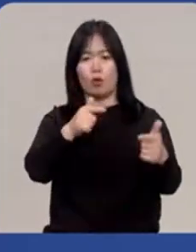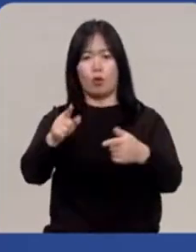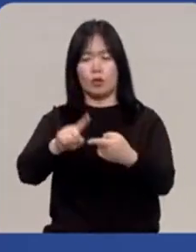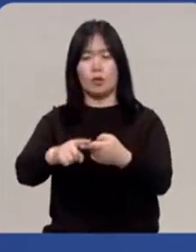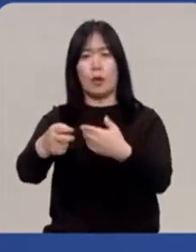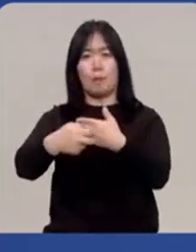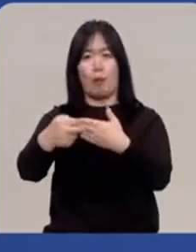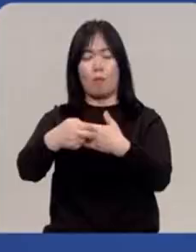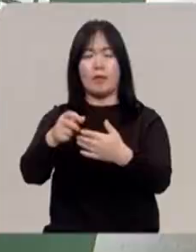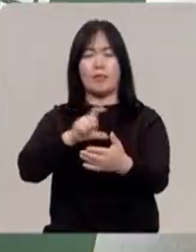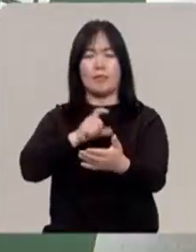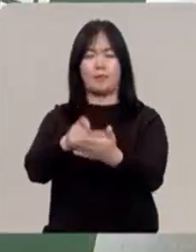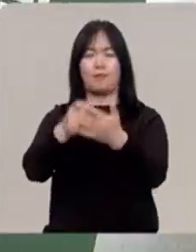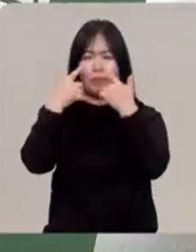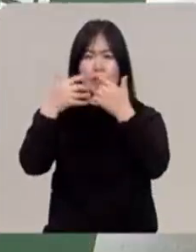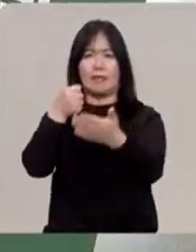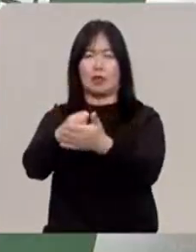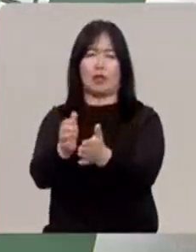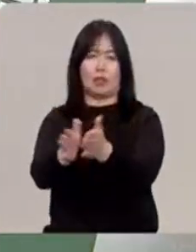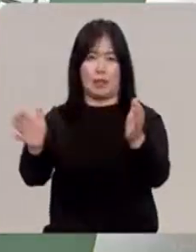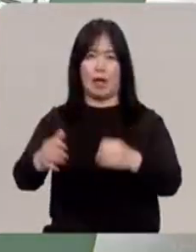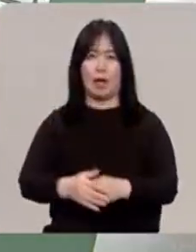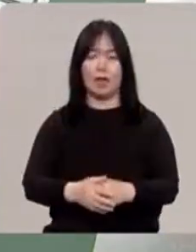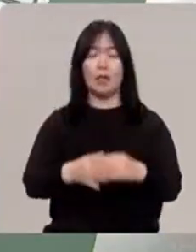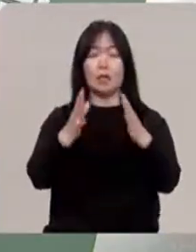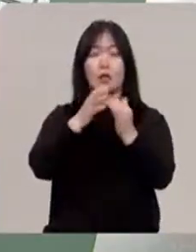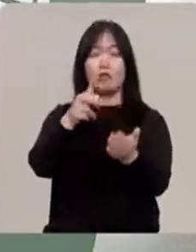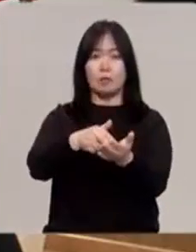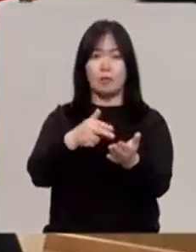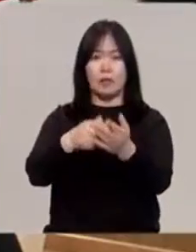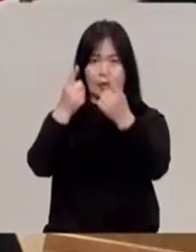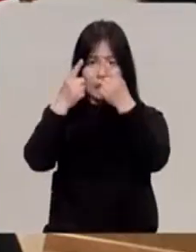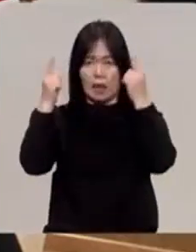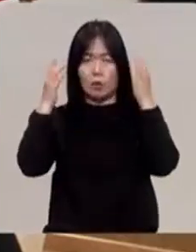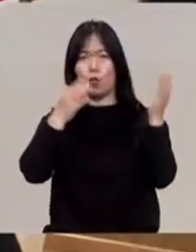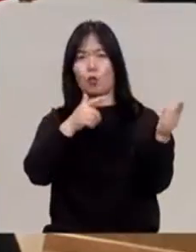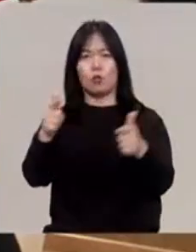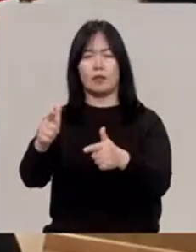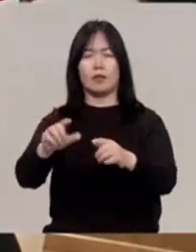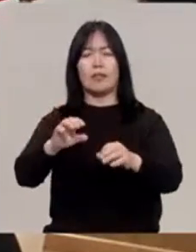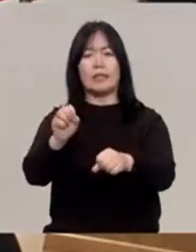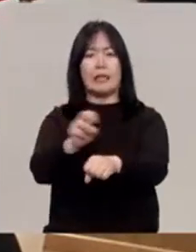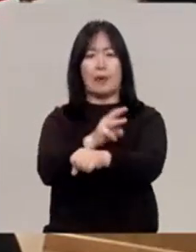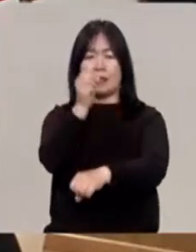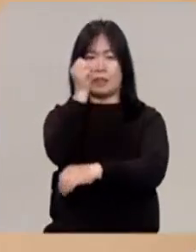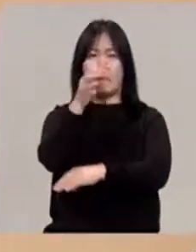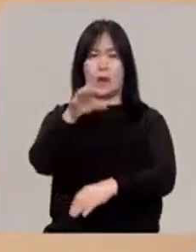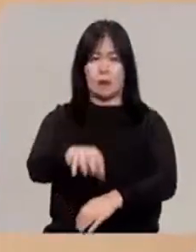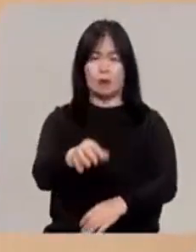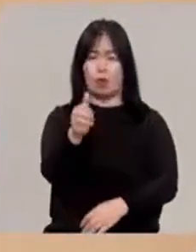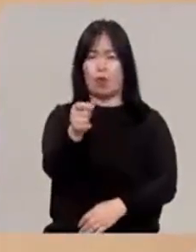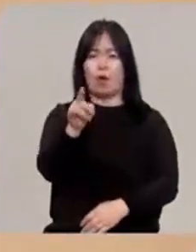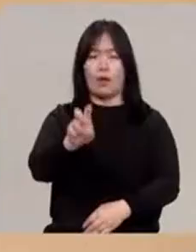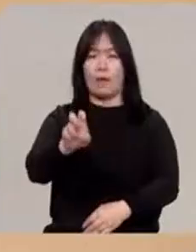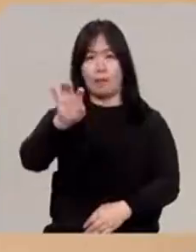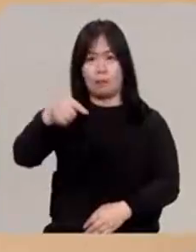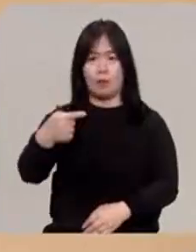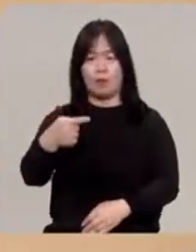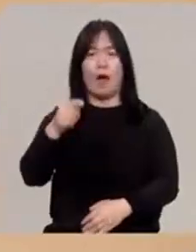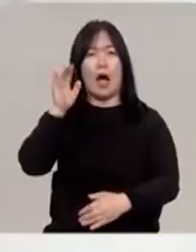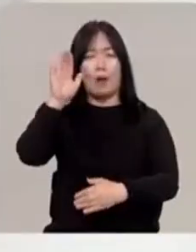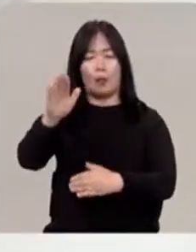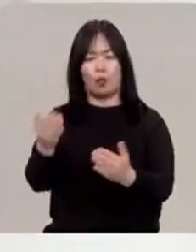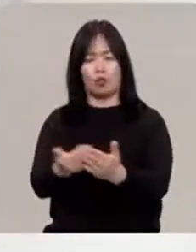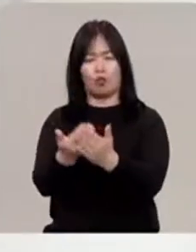합법한 이유입니다 전북도와 전북대가 더넓은 만금을 기반으로 프를 지역 주력 산업으로